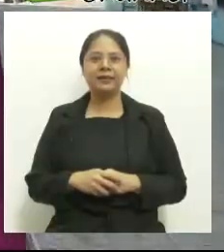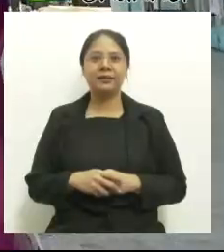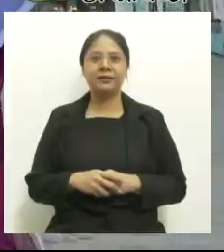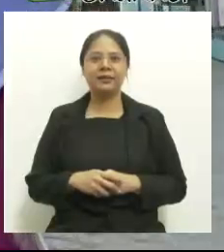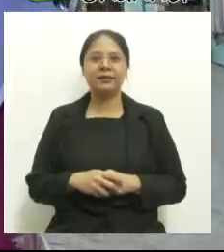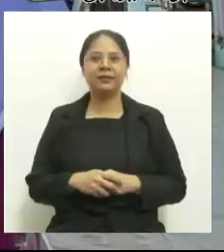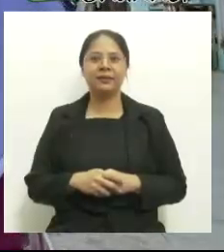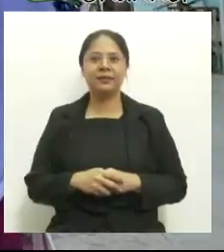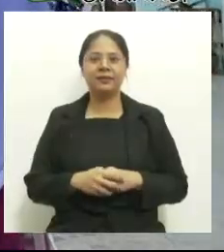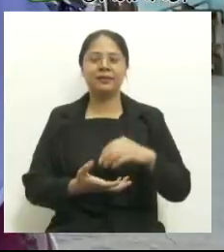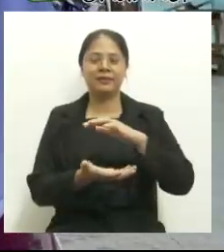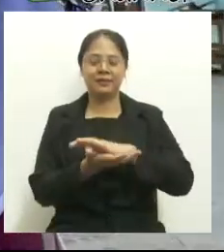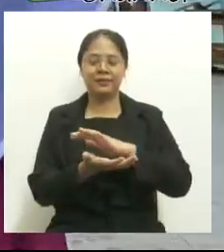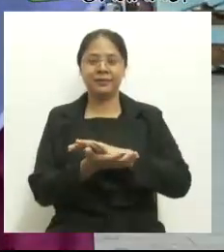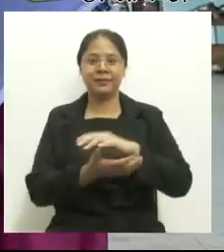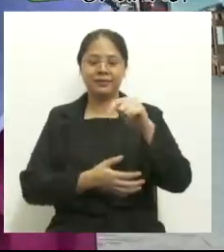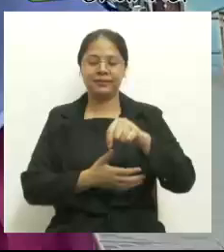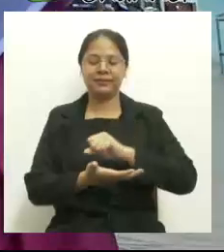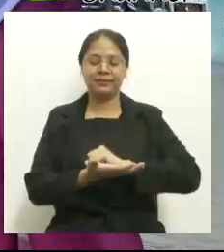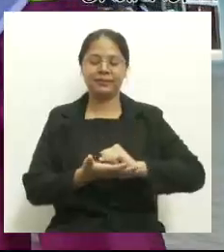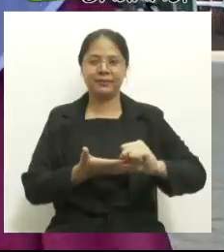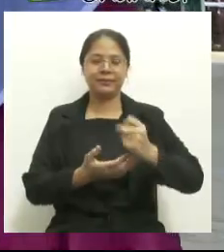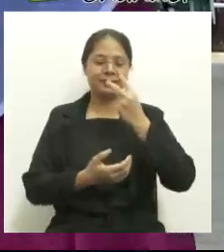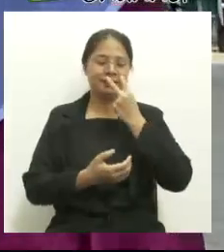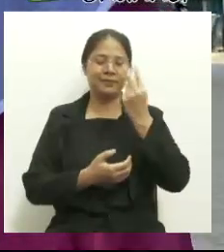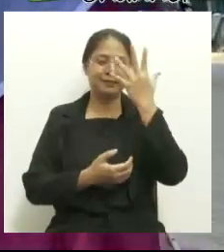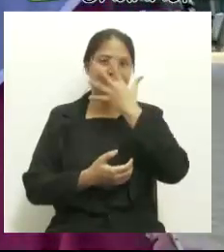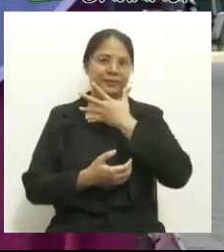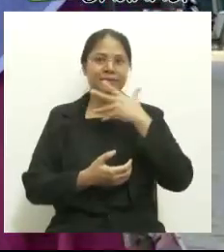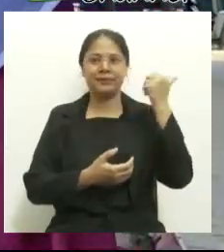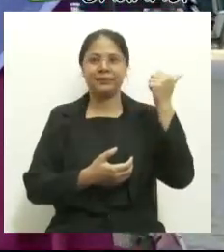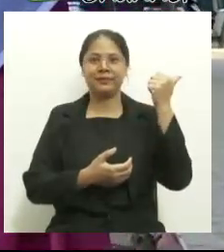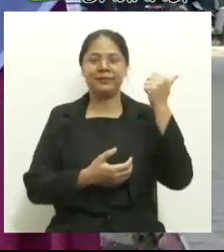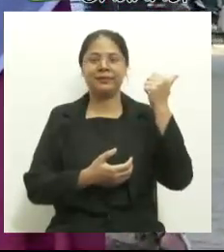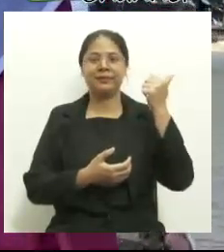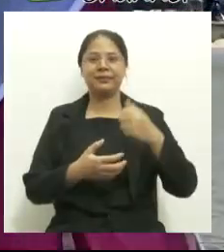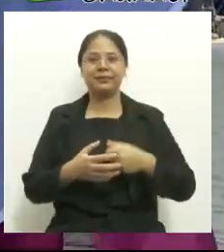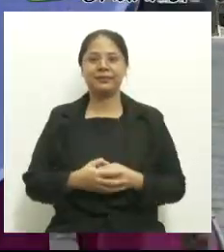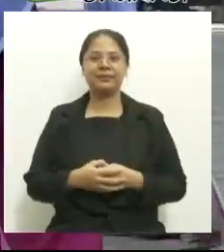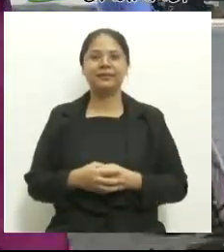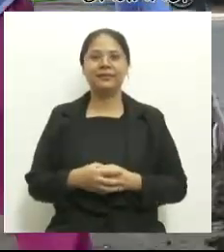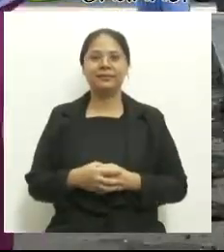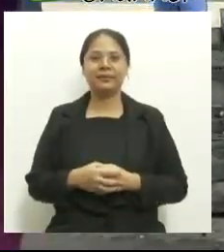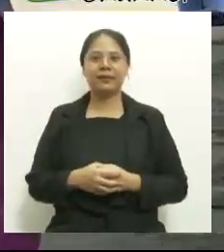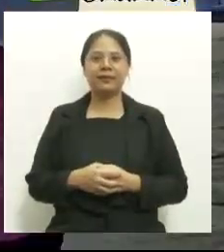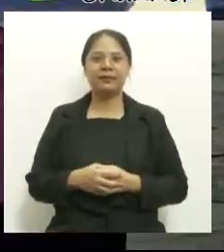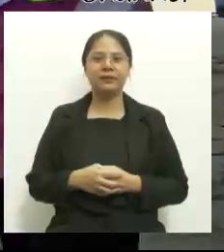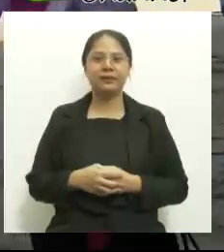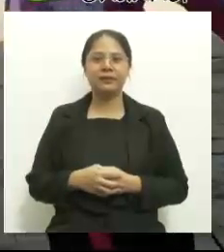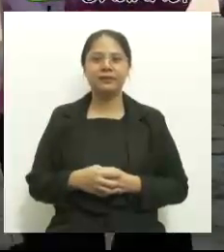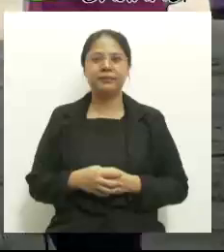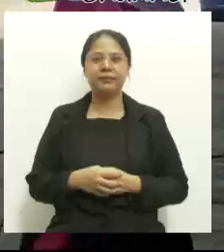โรงเรียนนี้สะอาดและสวยงามด้วยนะคะ Yes, clean and beautiful